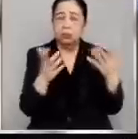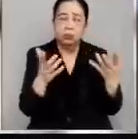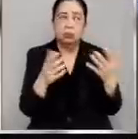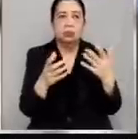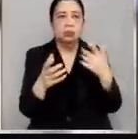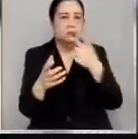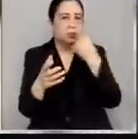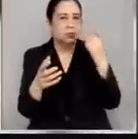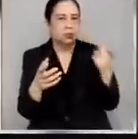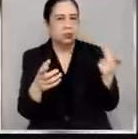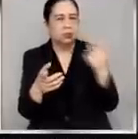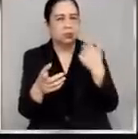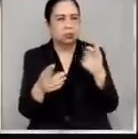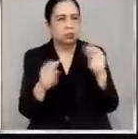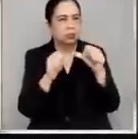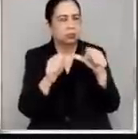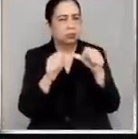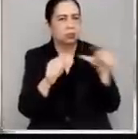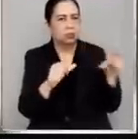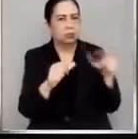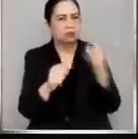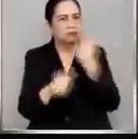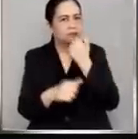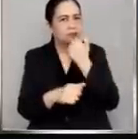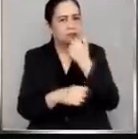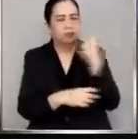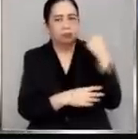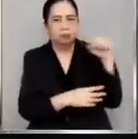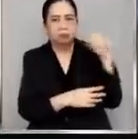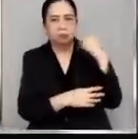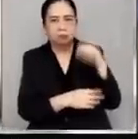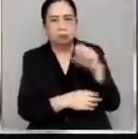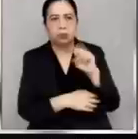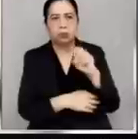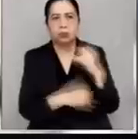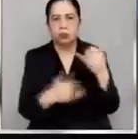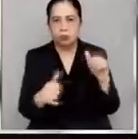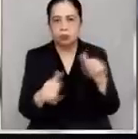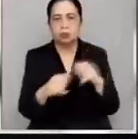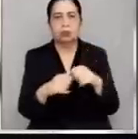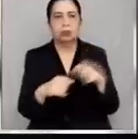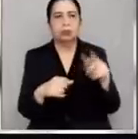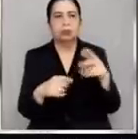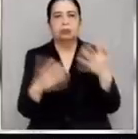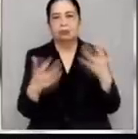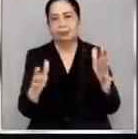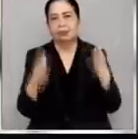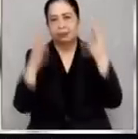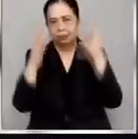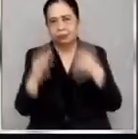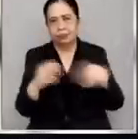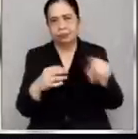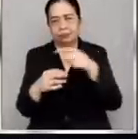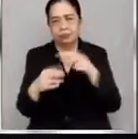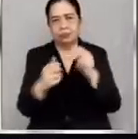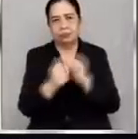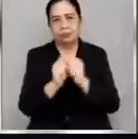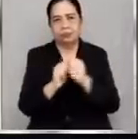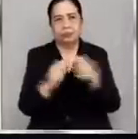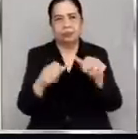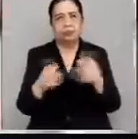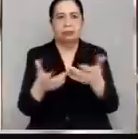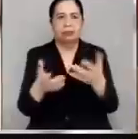may continuing violations. So still the members of the House can amend that at make that into